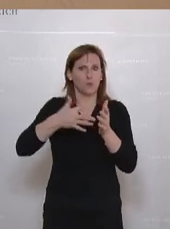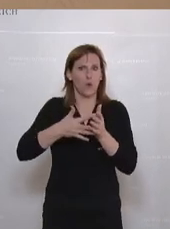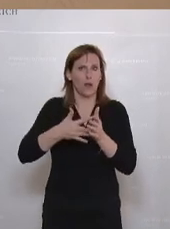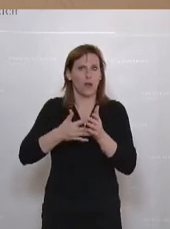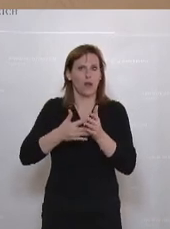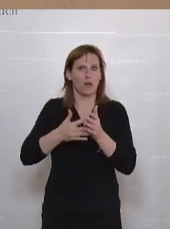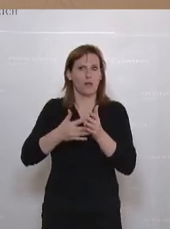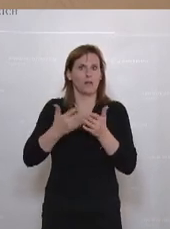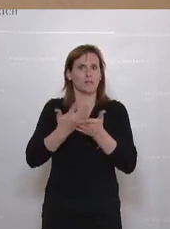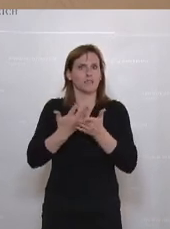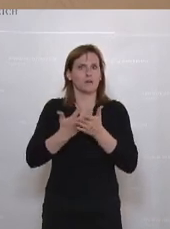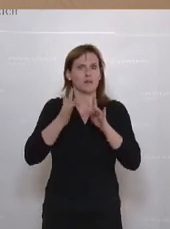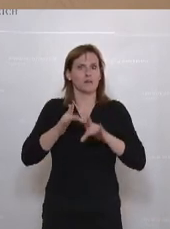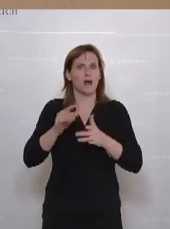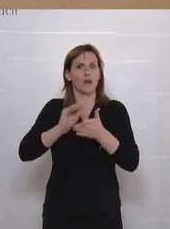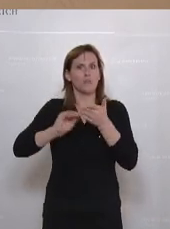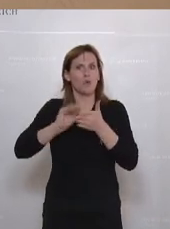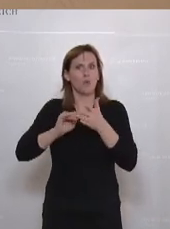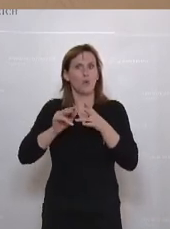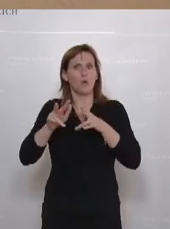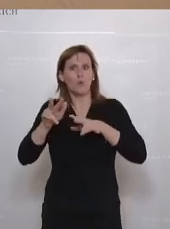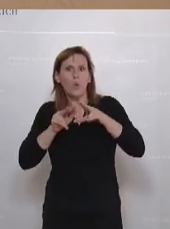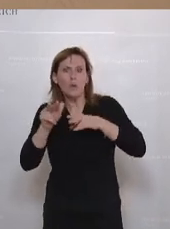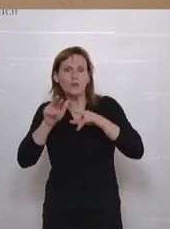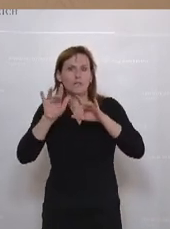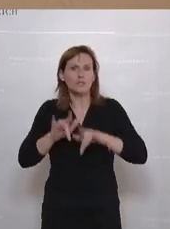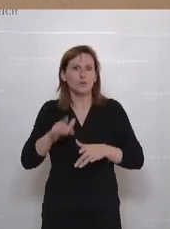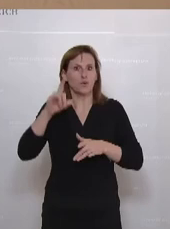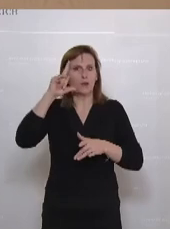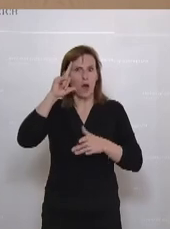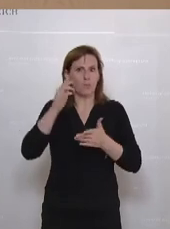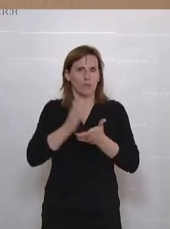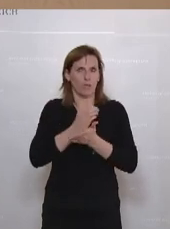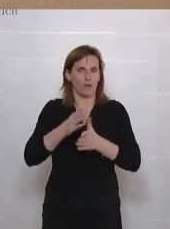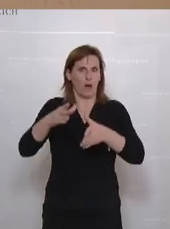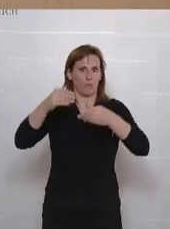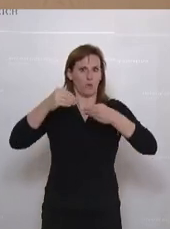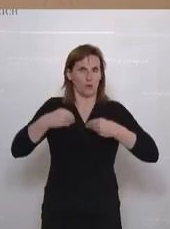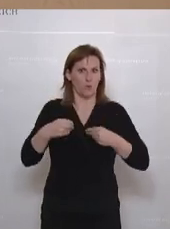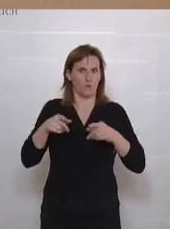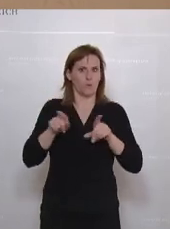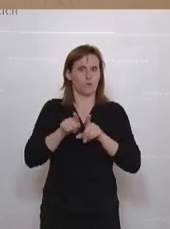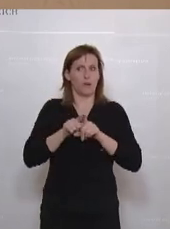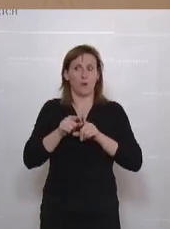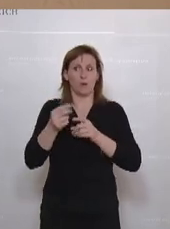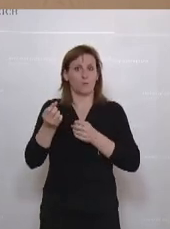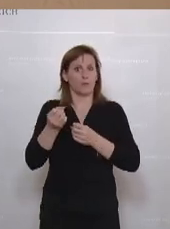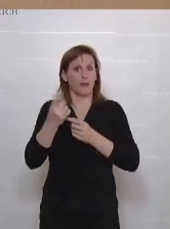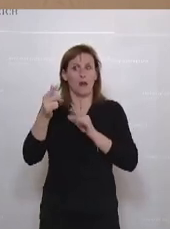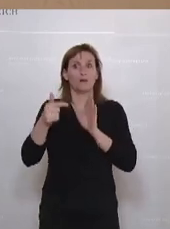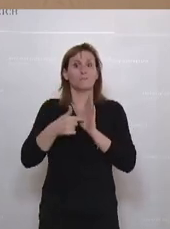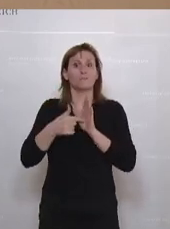unsere Koordinierungsbüros im Ausland in den Schwerpunktländern, die das als Hauptaufgabe haben. Und es gibt klare Berichtspflichten, die auch zum